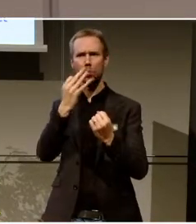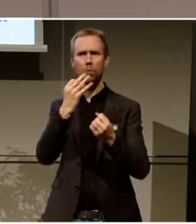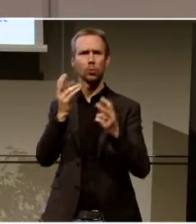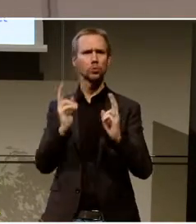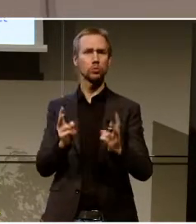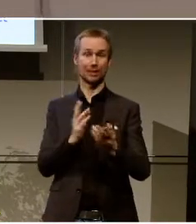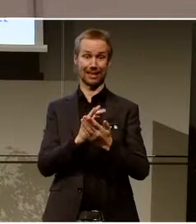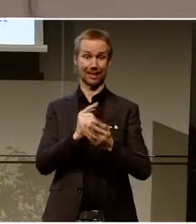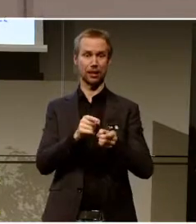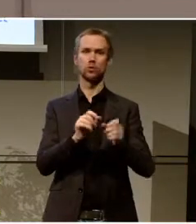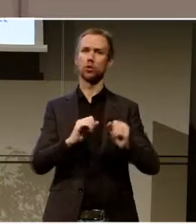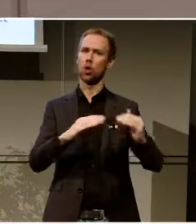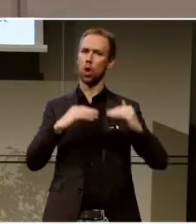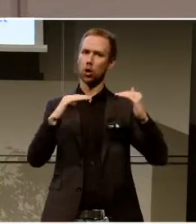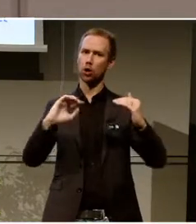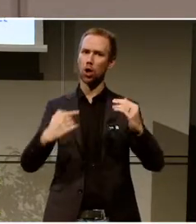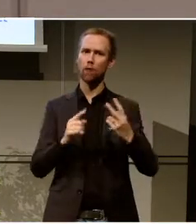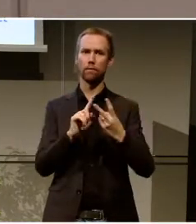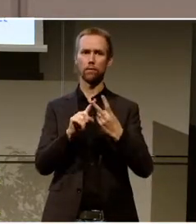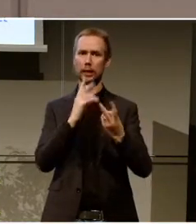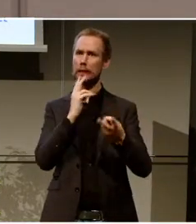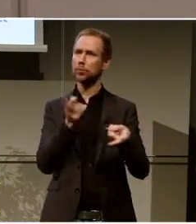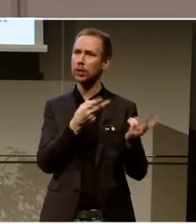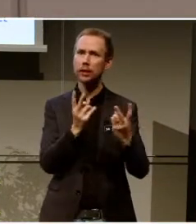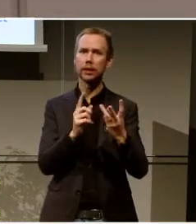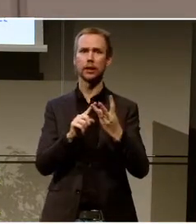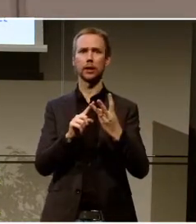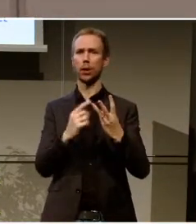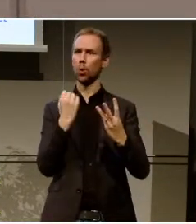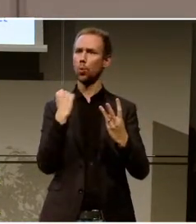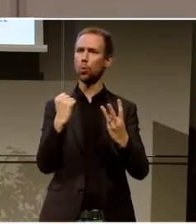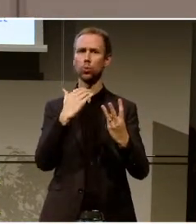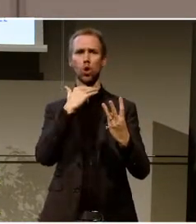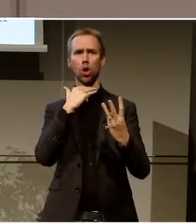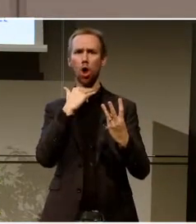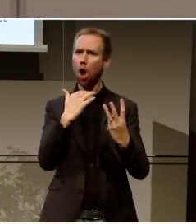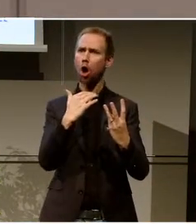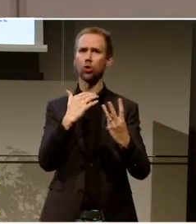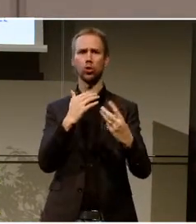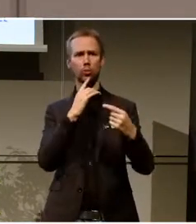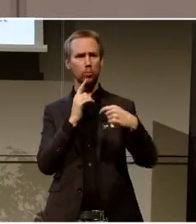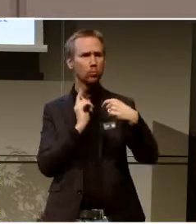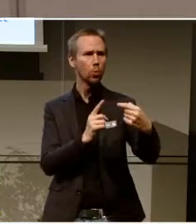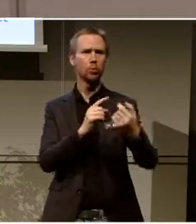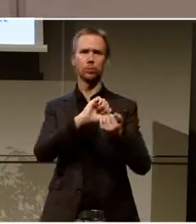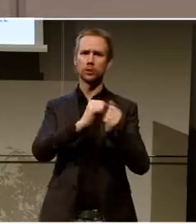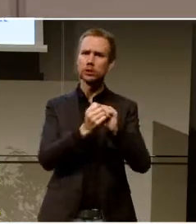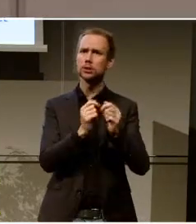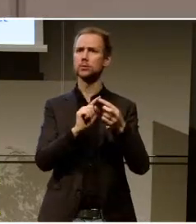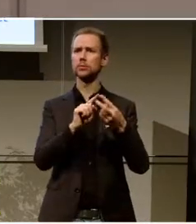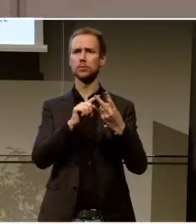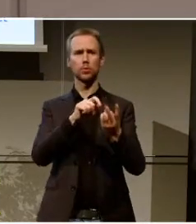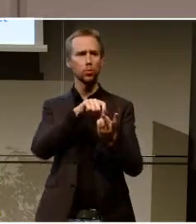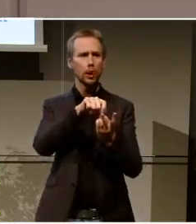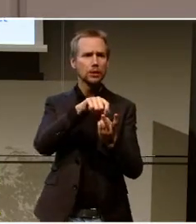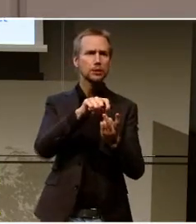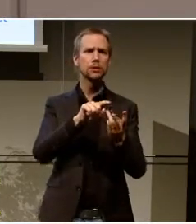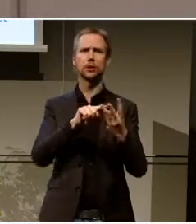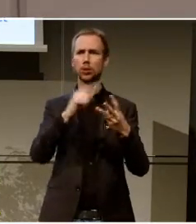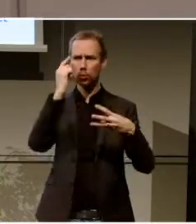på säkerhet, demokrati, hot och hat mot politiker, journalister och kulturarbetare. Så det är väldigt